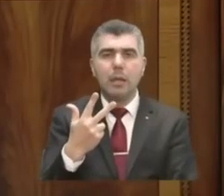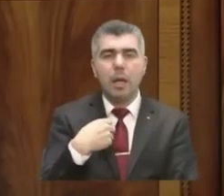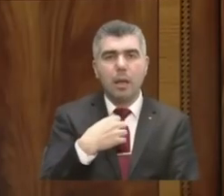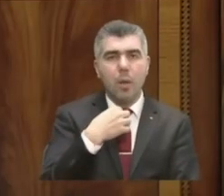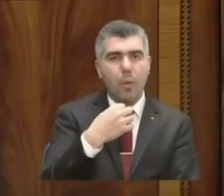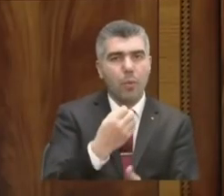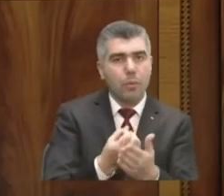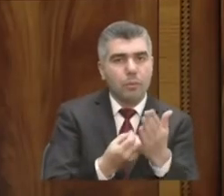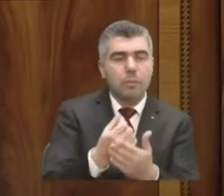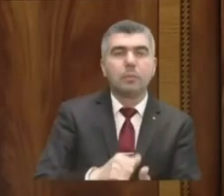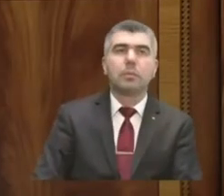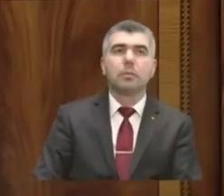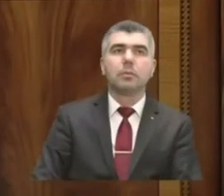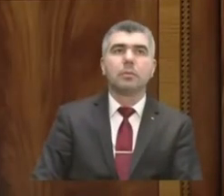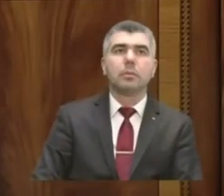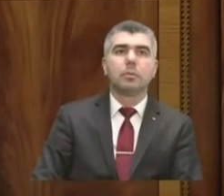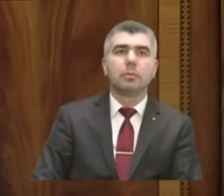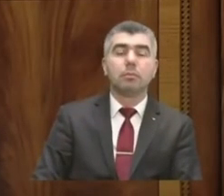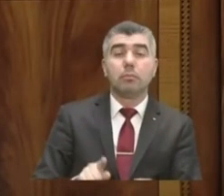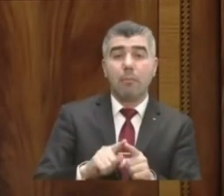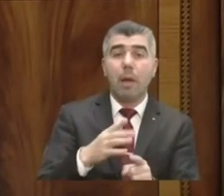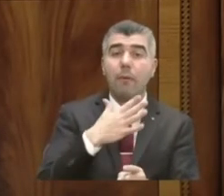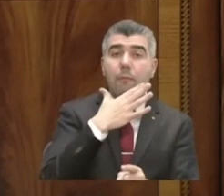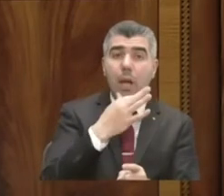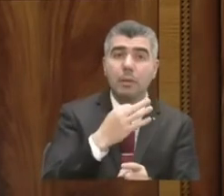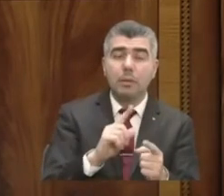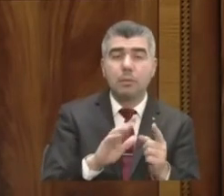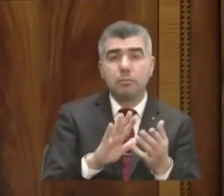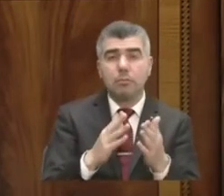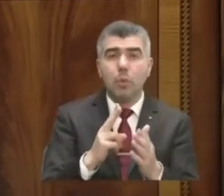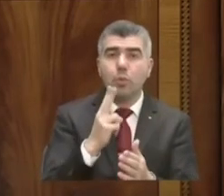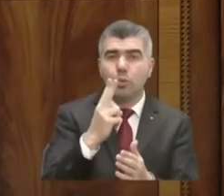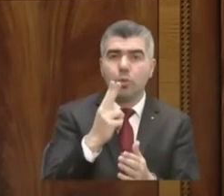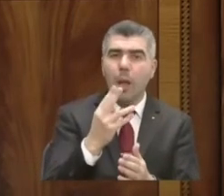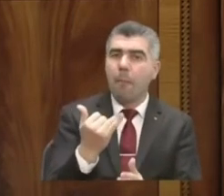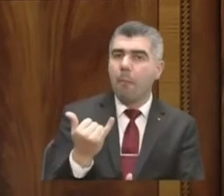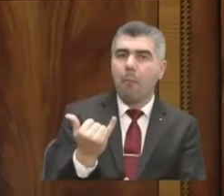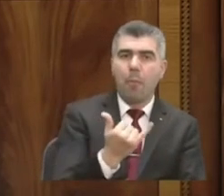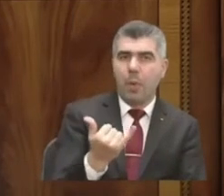اولا في التسهيلات غادي نمشيو واحد بعدا واحد جوج المبادئ.